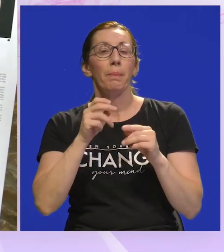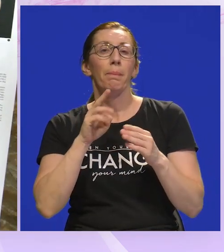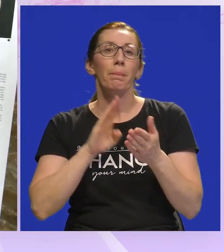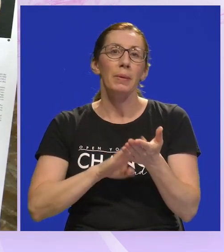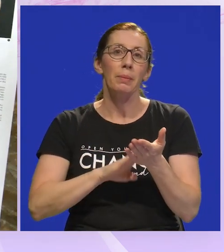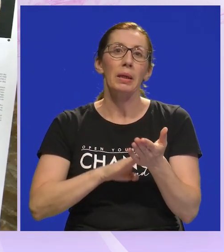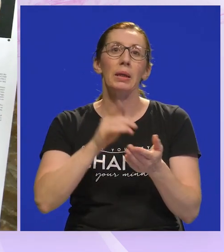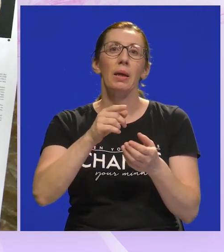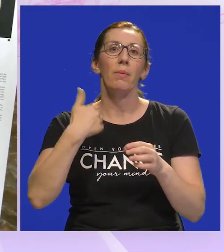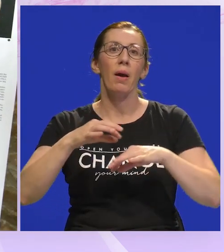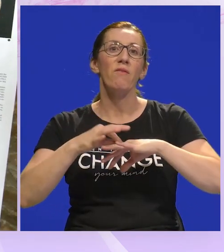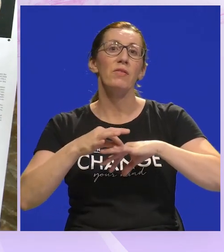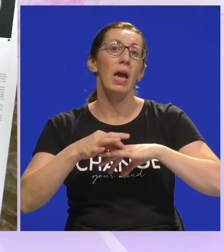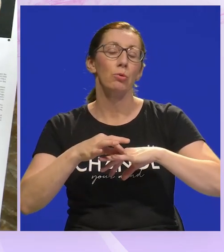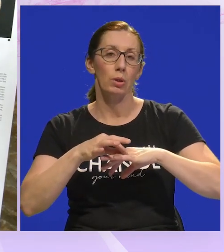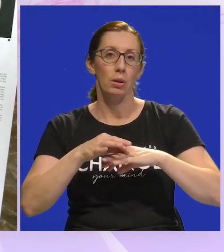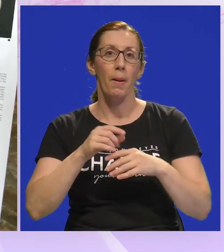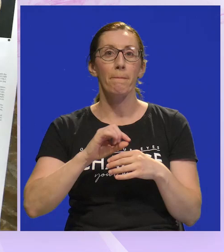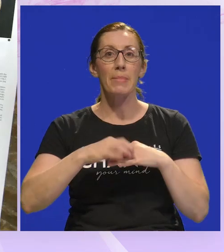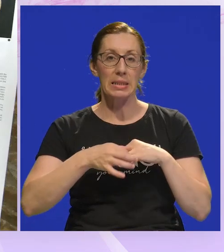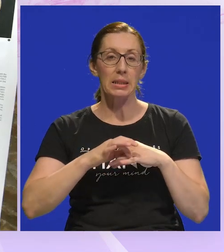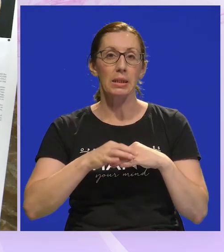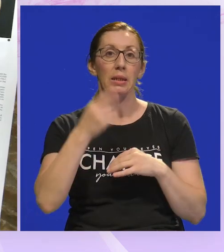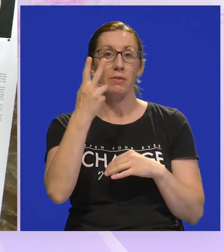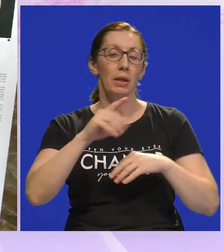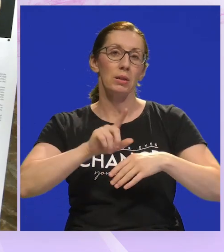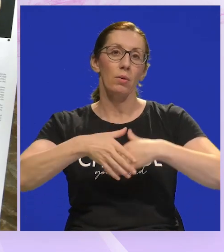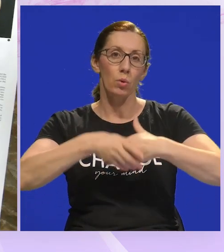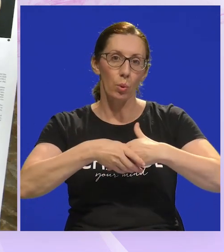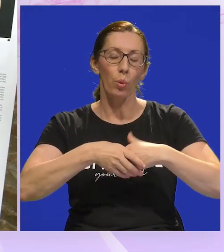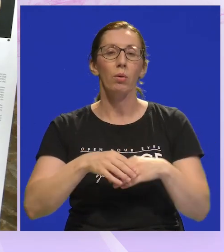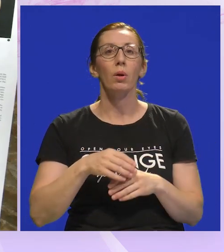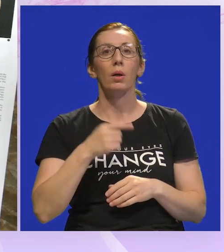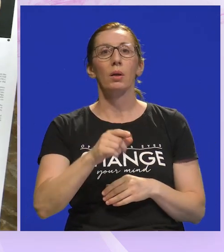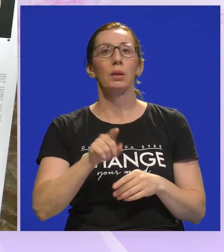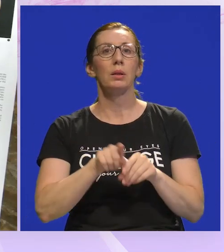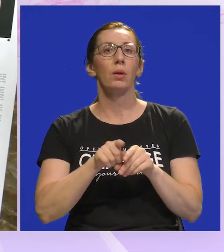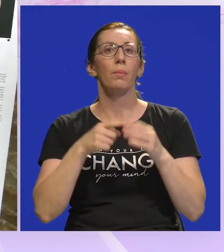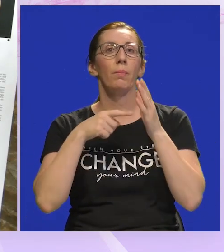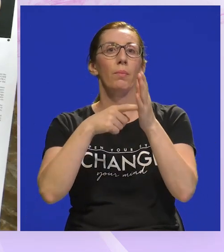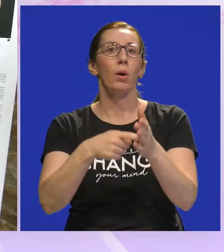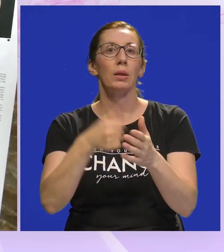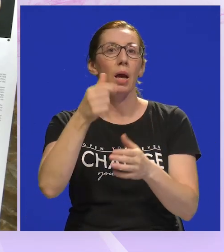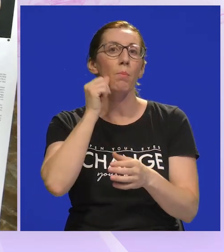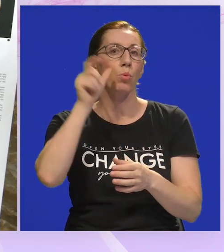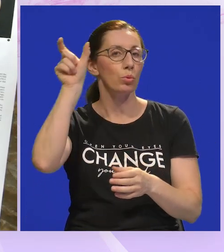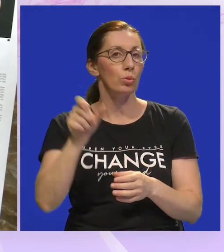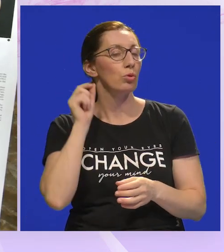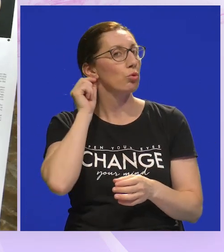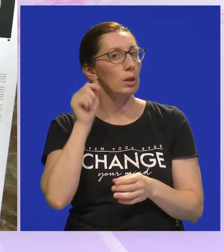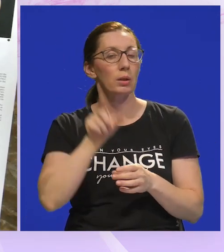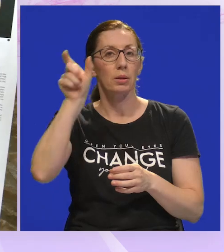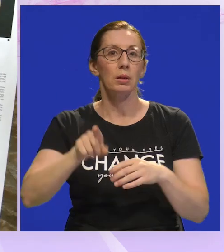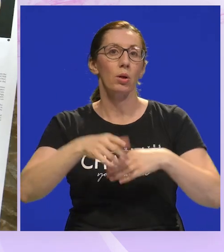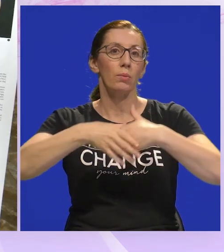primjer vjenčanog prstenja sa motivom ili dvije ruke koje se rukuju, ili u stelu je prikazan jedan muškarac i